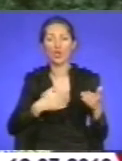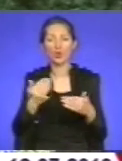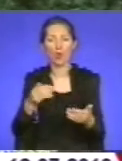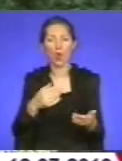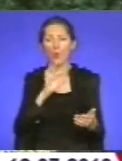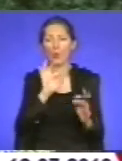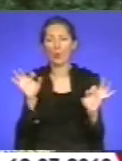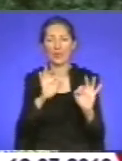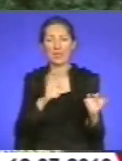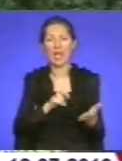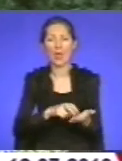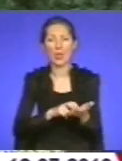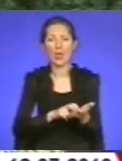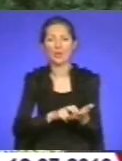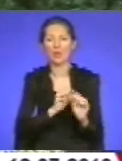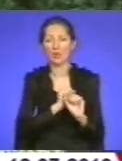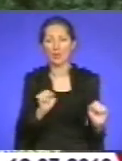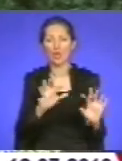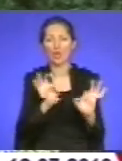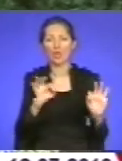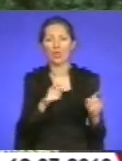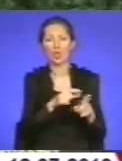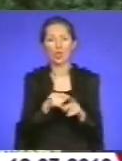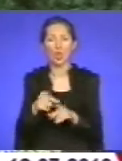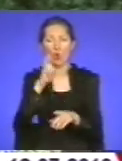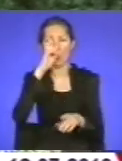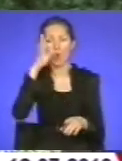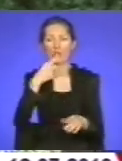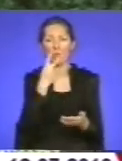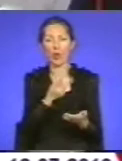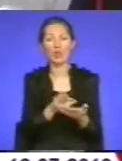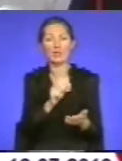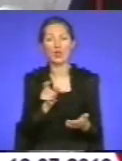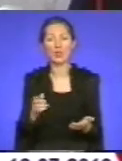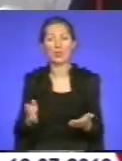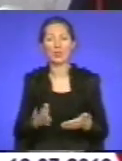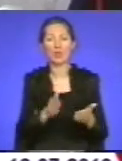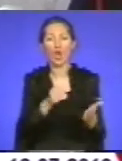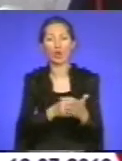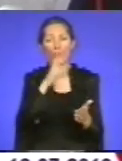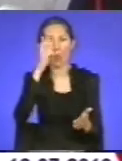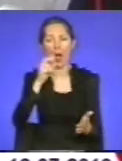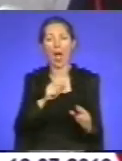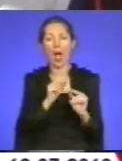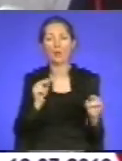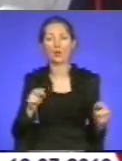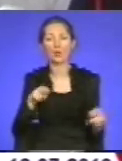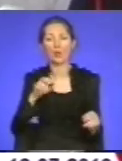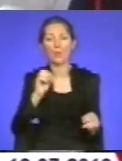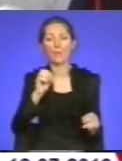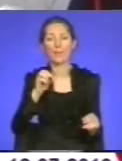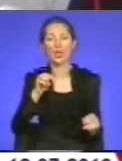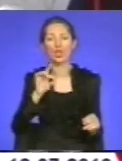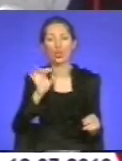боявся відважно звіщати Слово Боже і показувати людям всі шлях до Бога. Апостол Петро – один з перших і найближчих